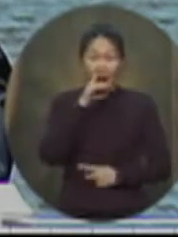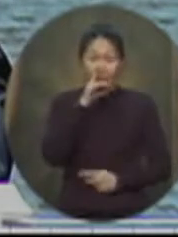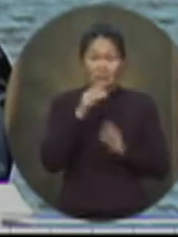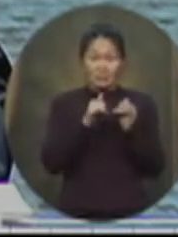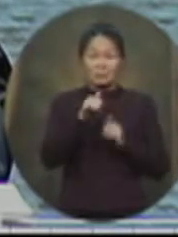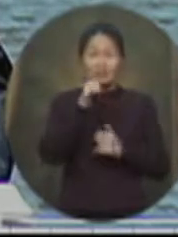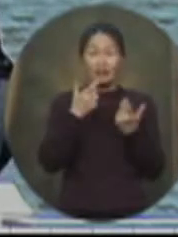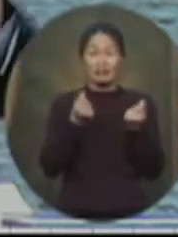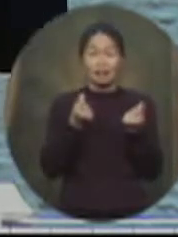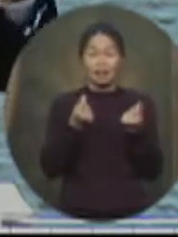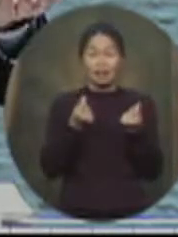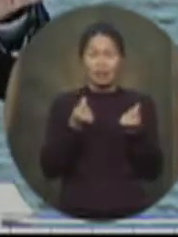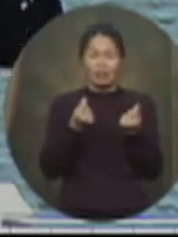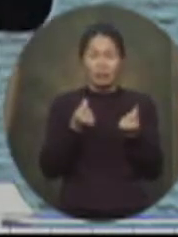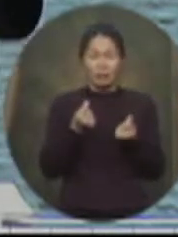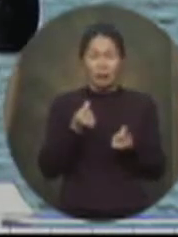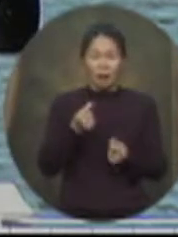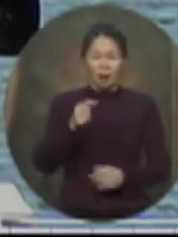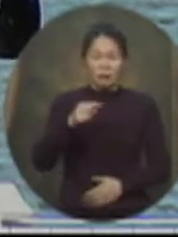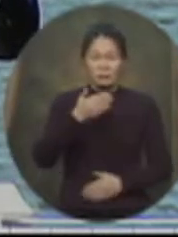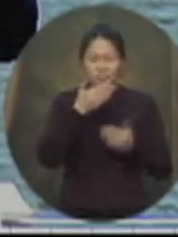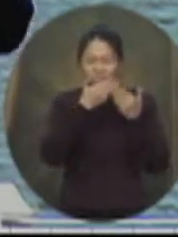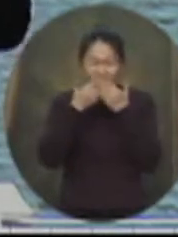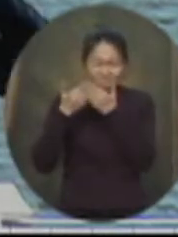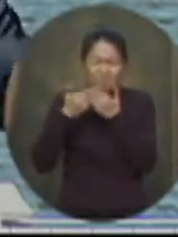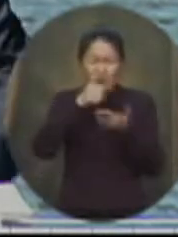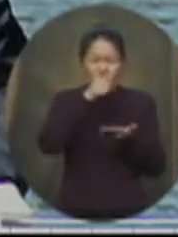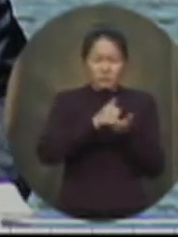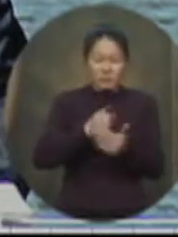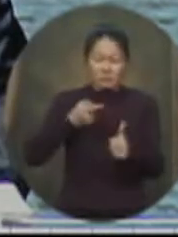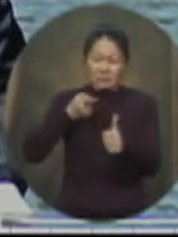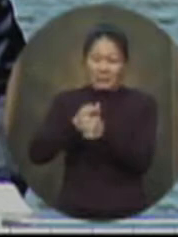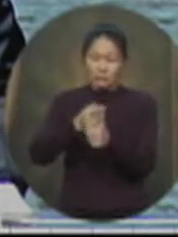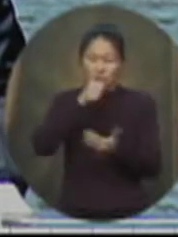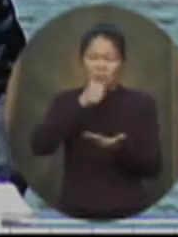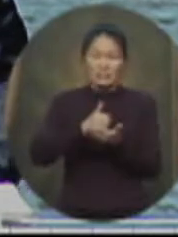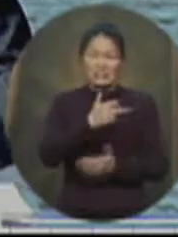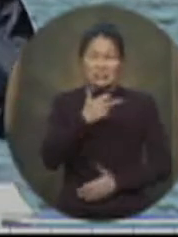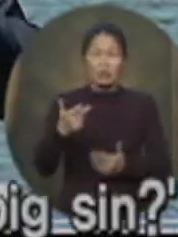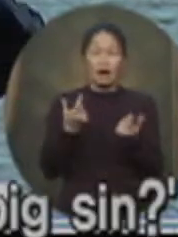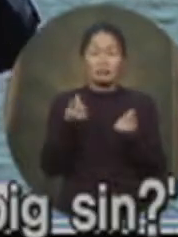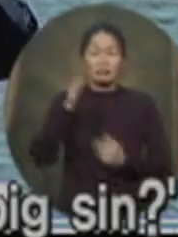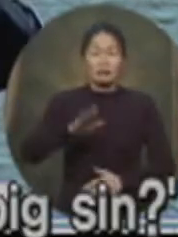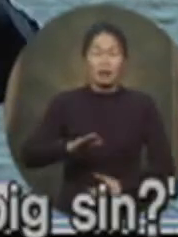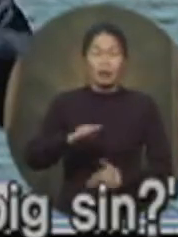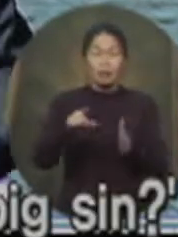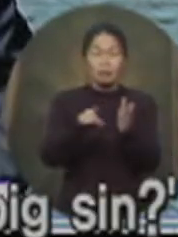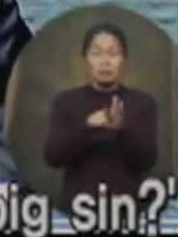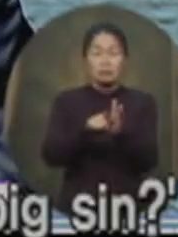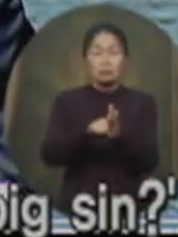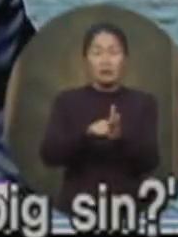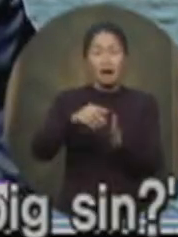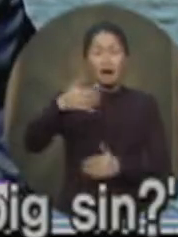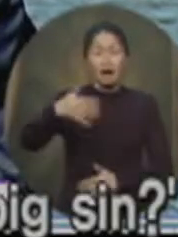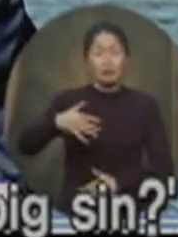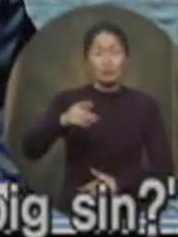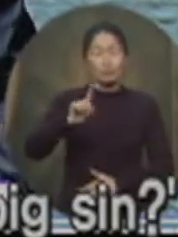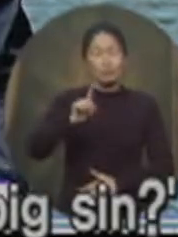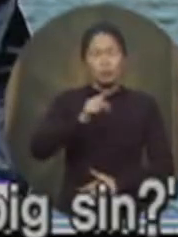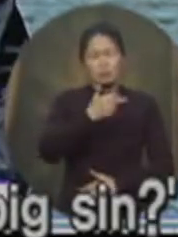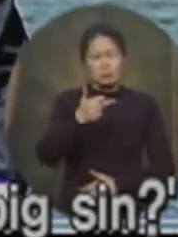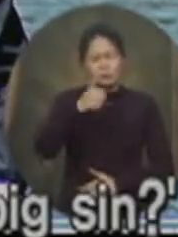거에요 간음 죄 살인 죄 는 큰 죄 같이 보이는데 믿지 않는 게 뭐가 그렇게 큰 죄